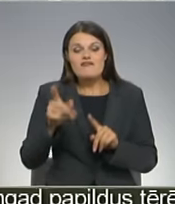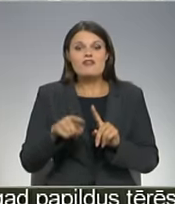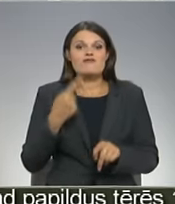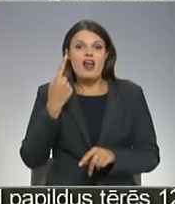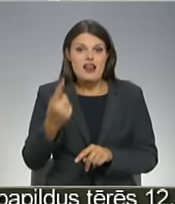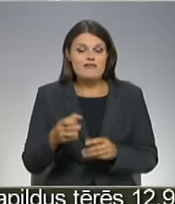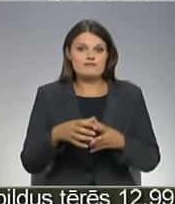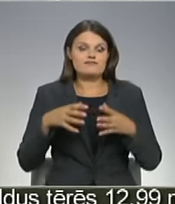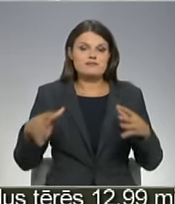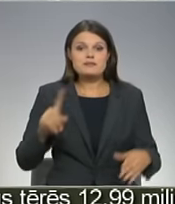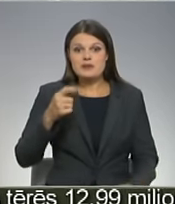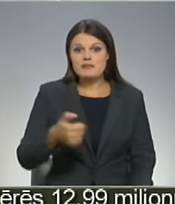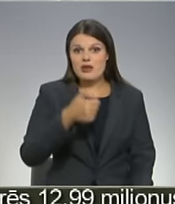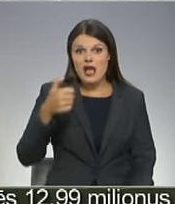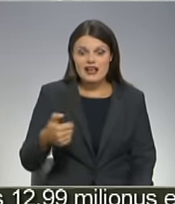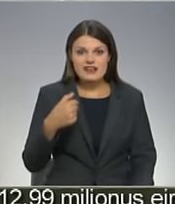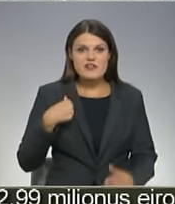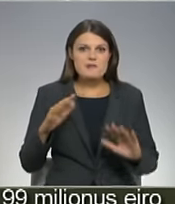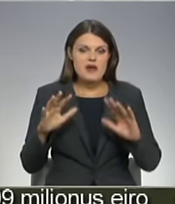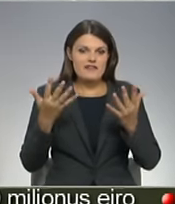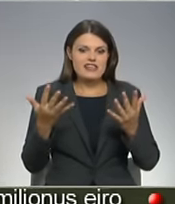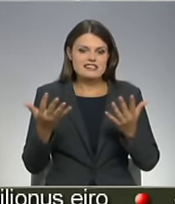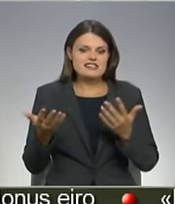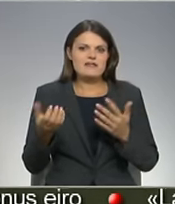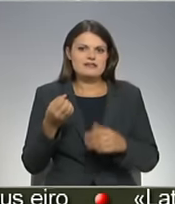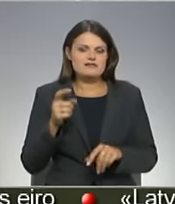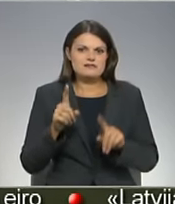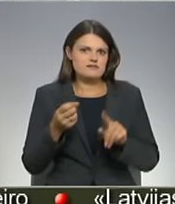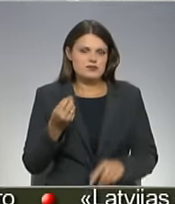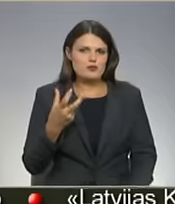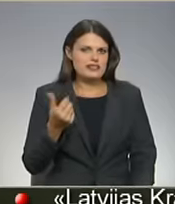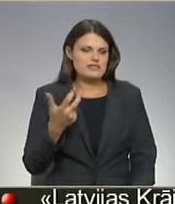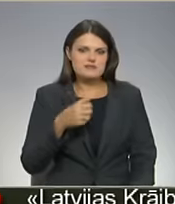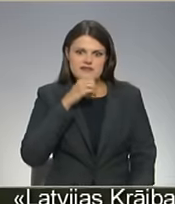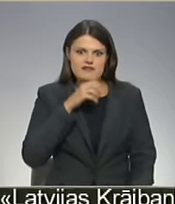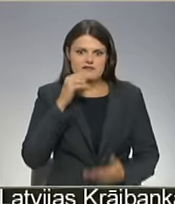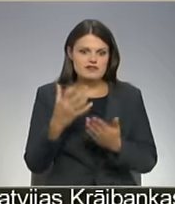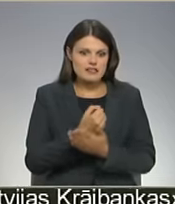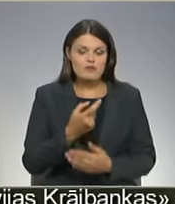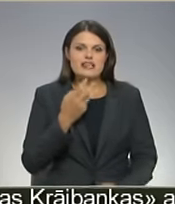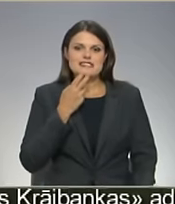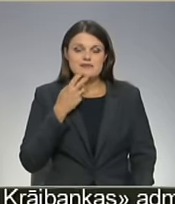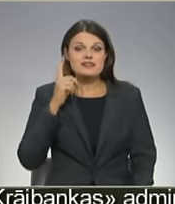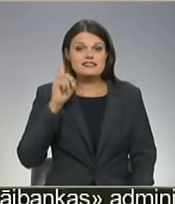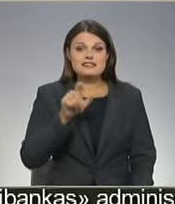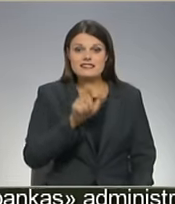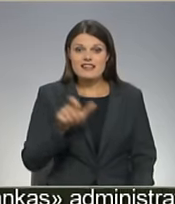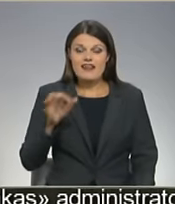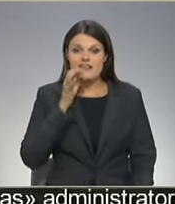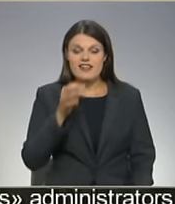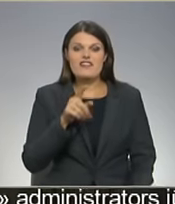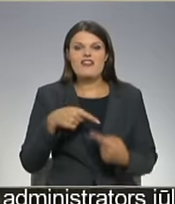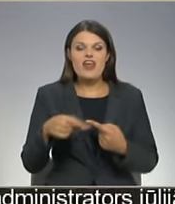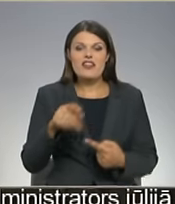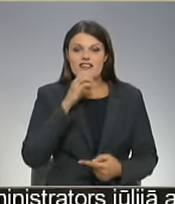vienu. Nu tā pirmajā gadā, nu tā man izdevās kaut kādas, nezinu, 11 kazas sadabūt. Kā smējas Santa, zinātāji teiktu, nekur nedarīgas